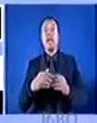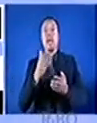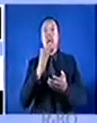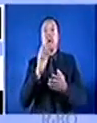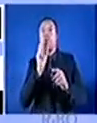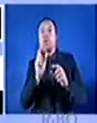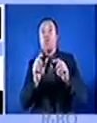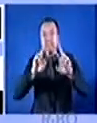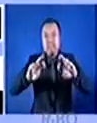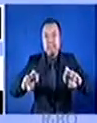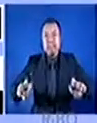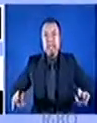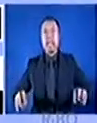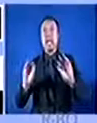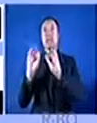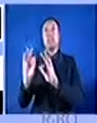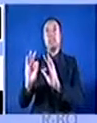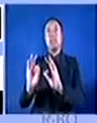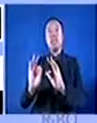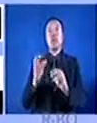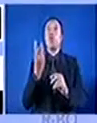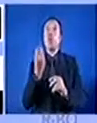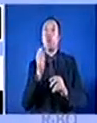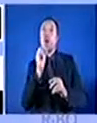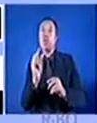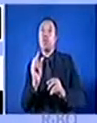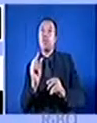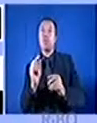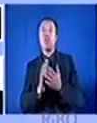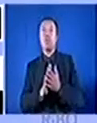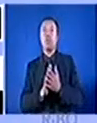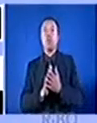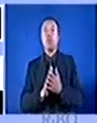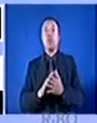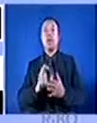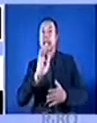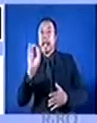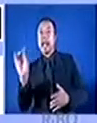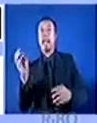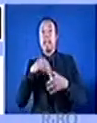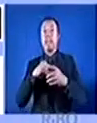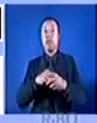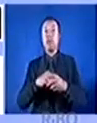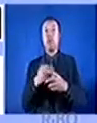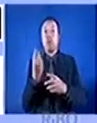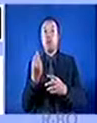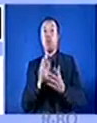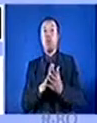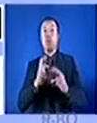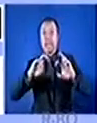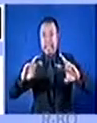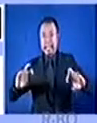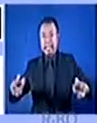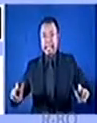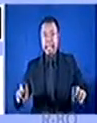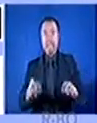abadi pendidikan, dana abadi kebudayaan, juga dana abadi riset.